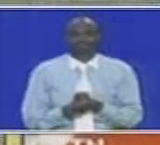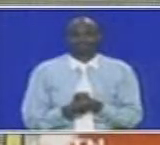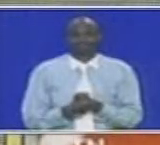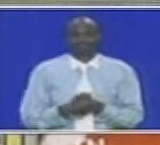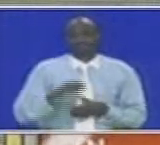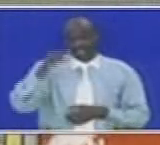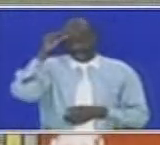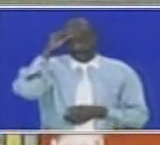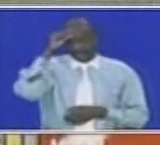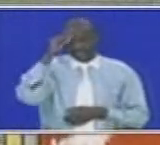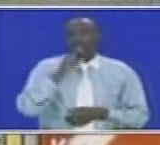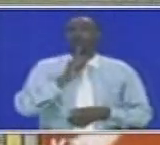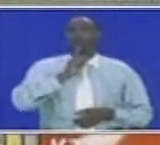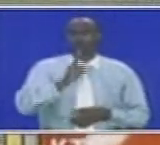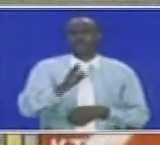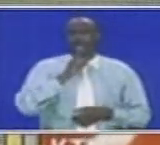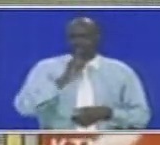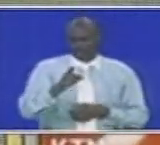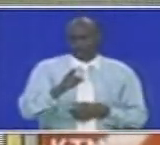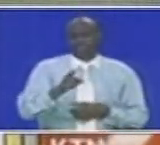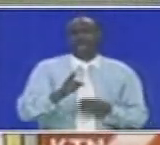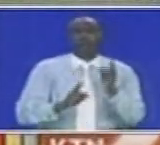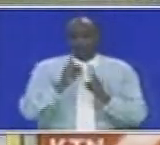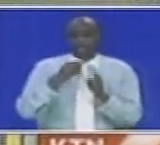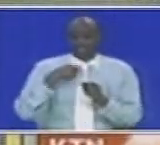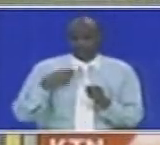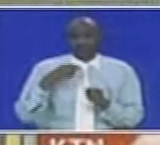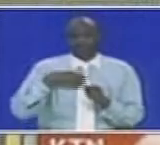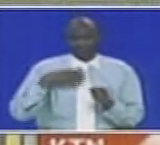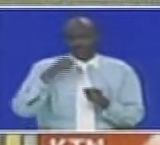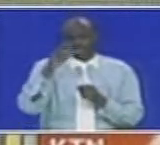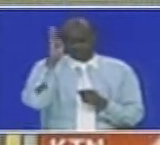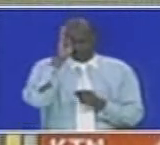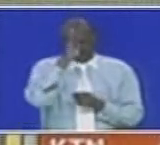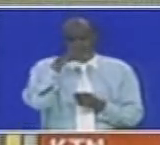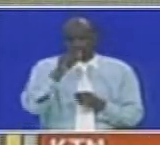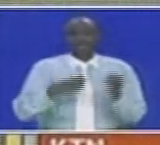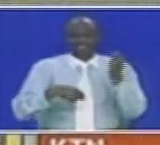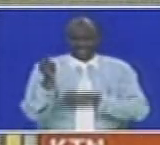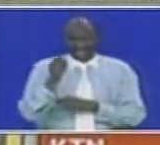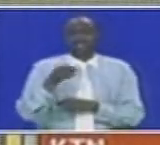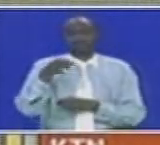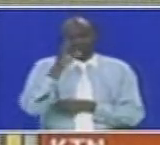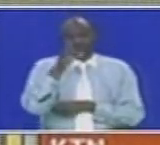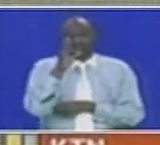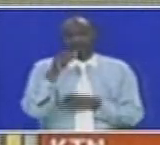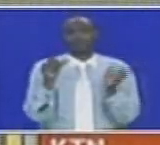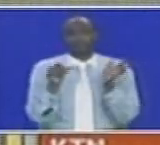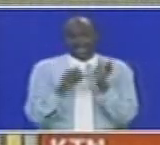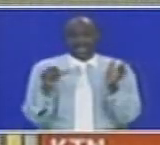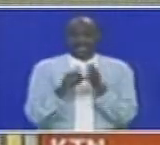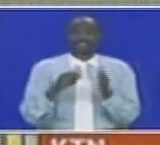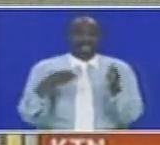Serikali imetoa onyo kali kwa wauzaji wa pombe haramu katika kaunti ya Bungoma, huku machifu, manaibu wao na maafisa wa polisi